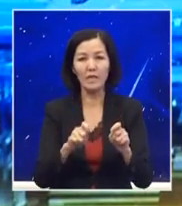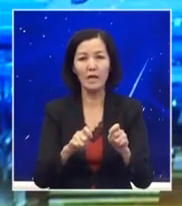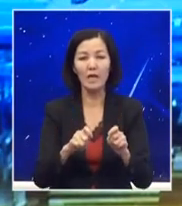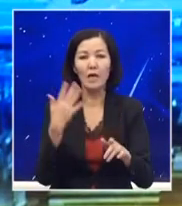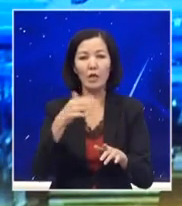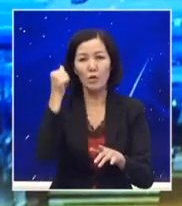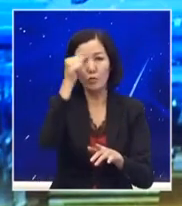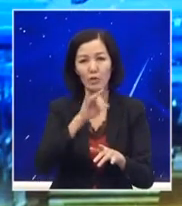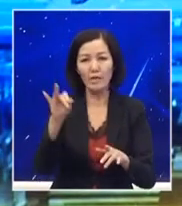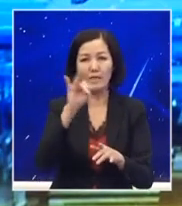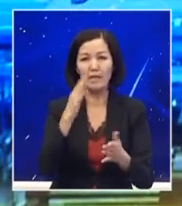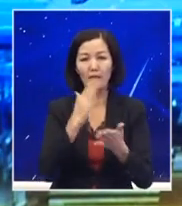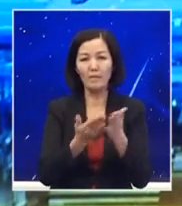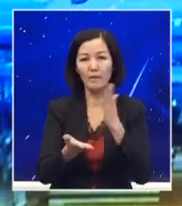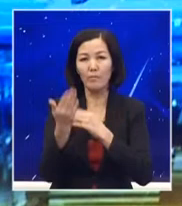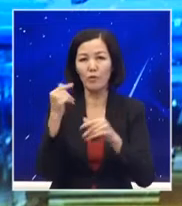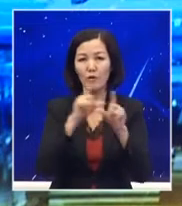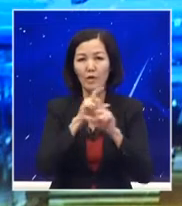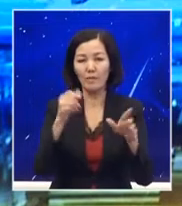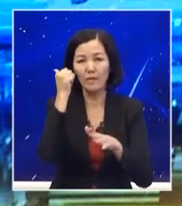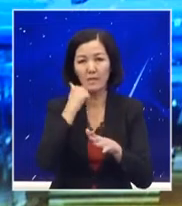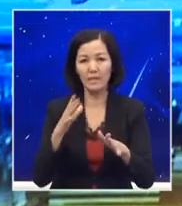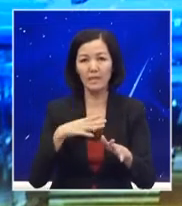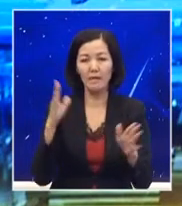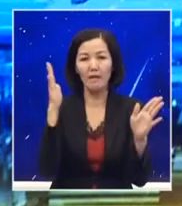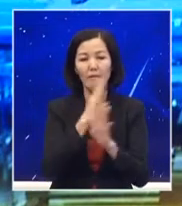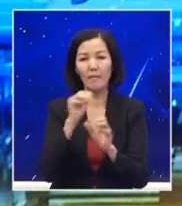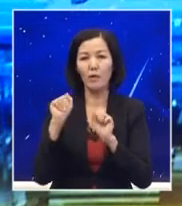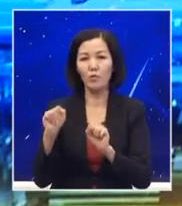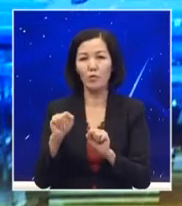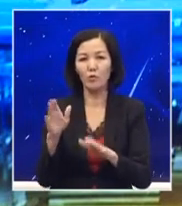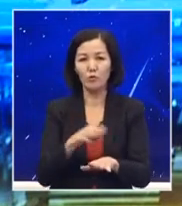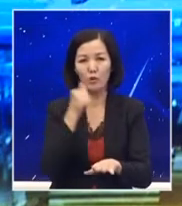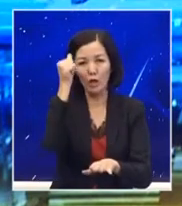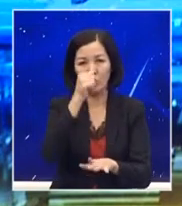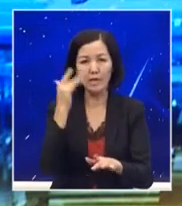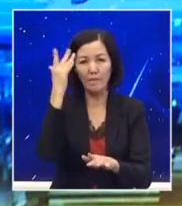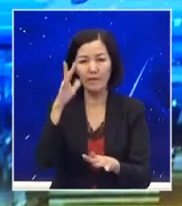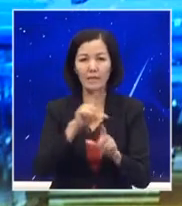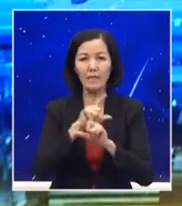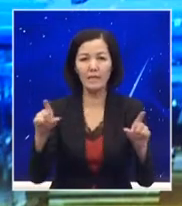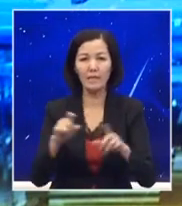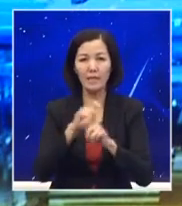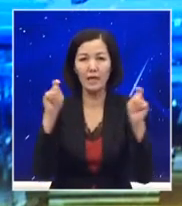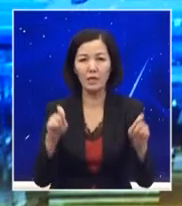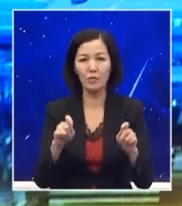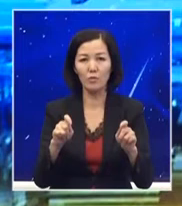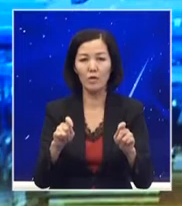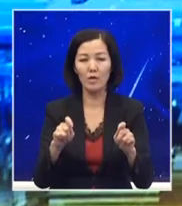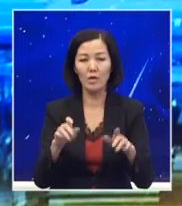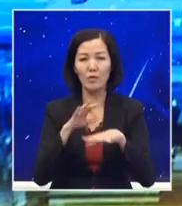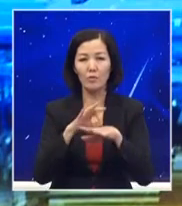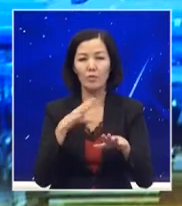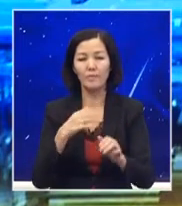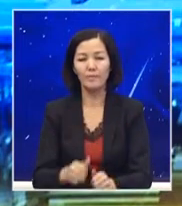тарихы бар мемлекеттік мекеменің бұрынғы ғимараты ескірген тін. Табиғат қорғаушылар ұзақ жыл арман еткен нысанның ашылу салтанаты